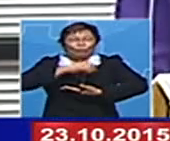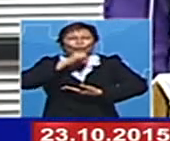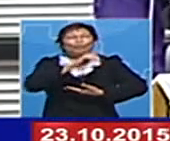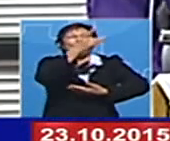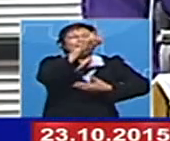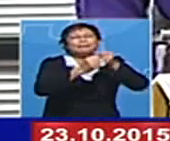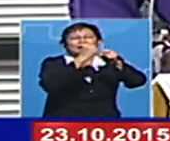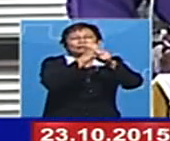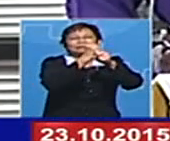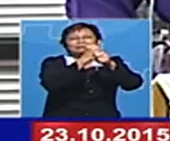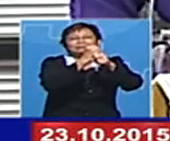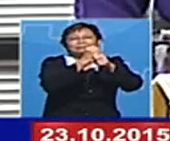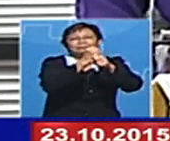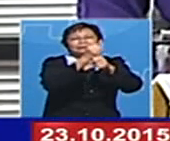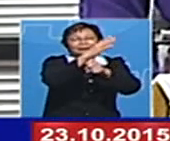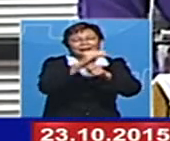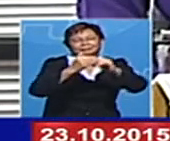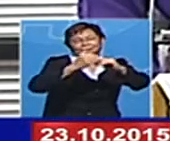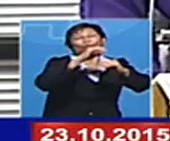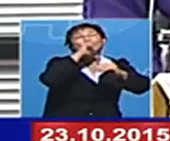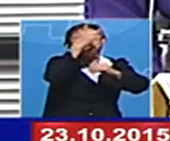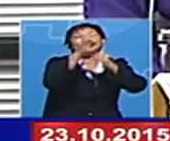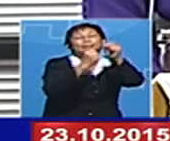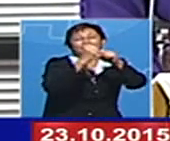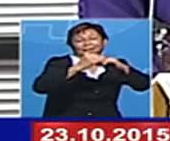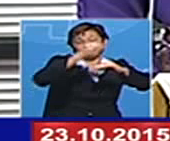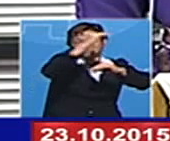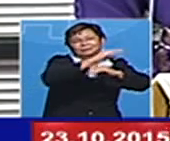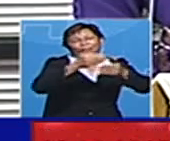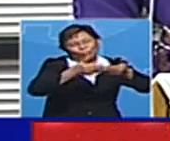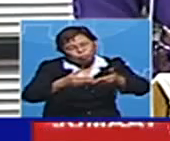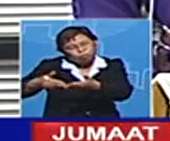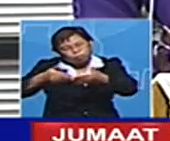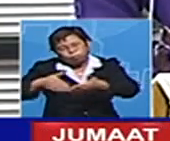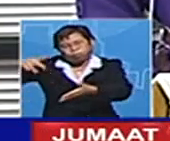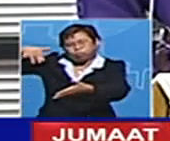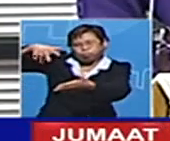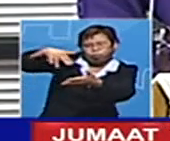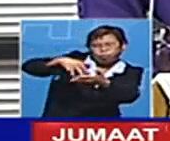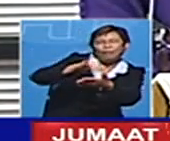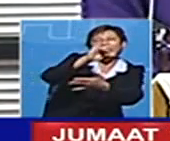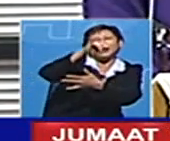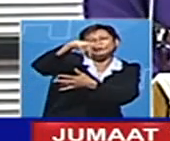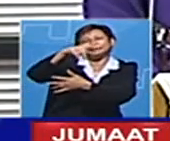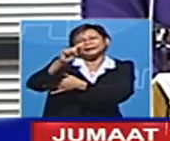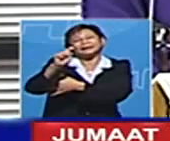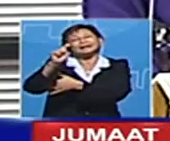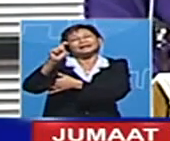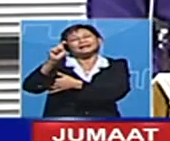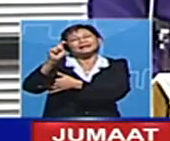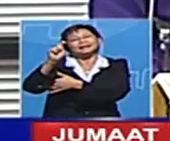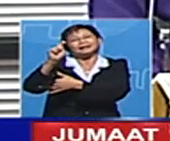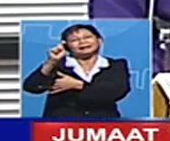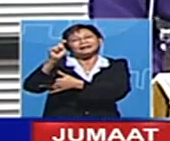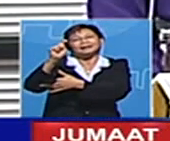18 tahun dan ke atas yang sedang melanjutkan pengajian di institusi pengajian dalam dan